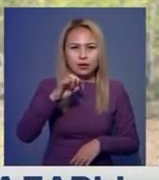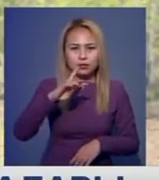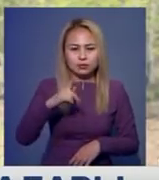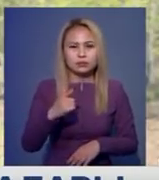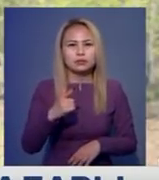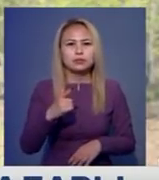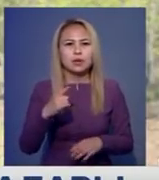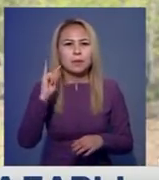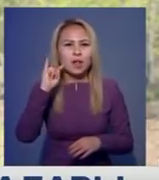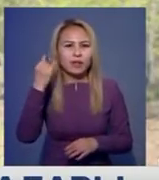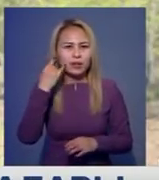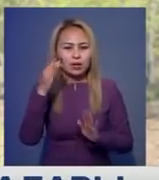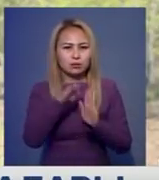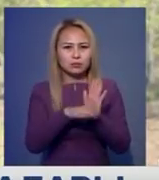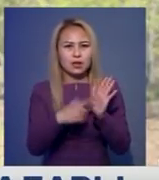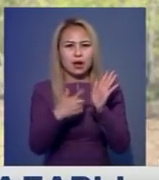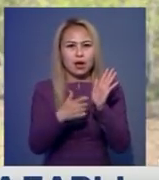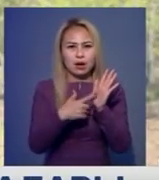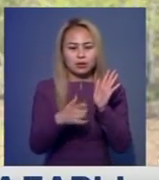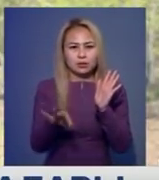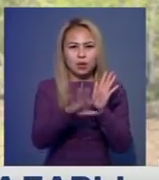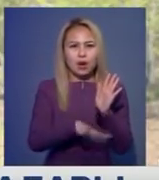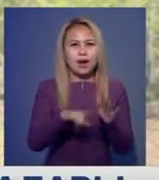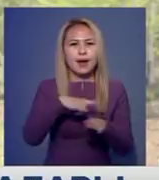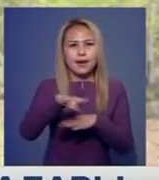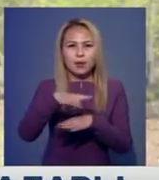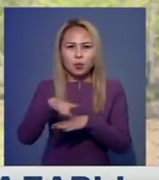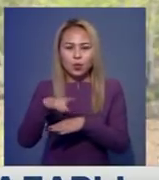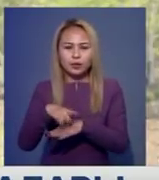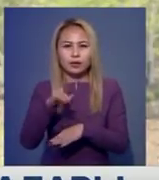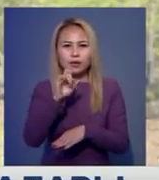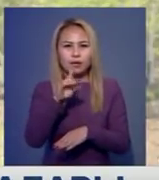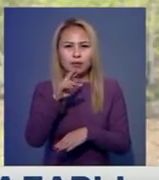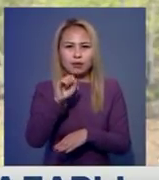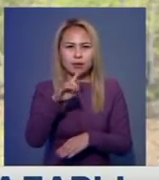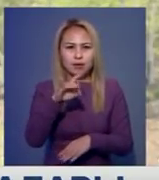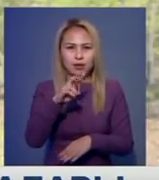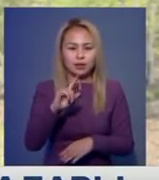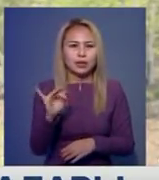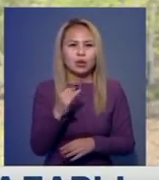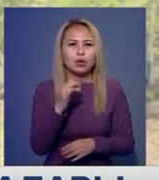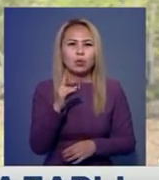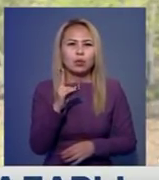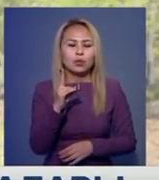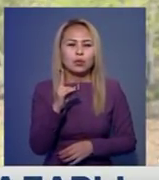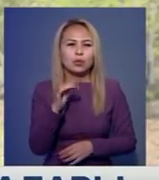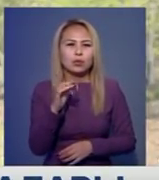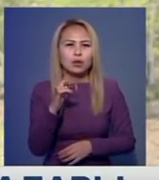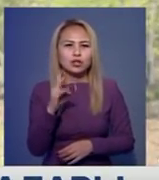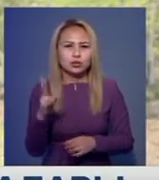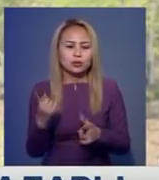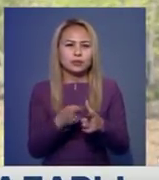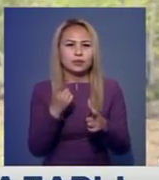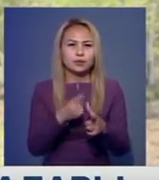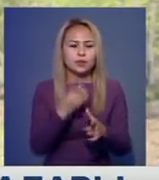бойынша, Павлодар бағыты бойынша, Қарағанды бағыты бойынша, аэропорт, Қарқаралы бағыты бойынша, сосын Қорғалжын бағыты бойынша. Бұнда бізде